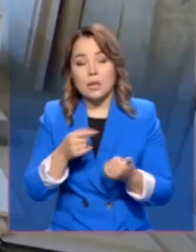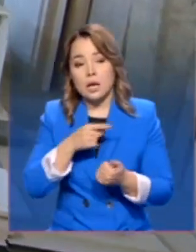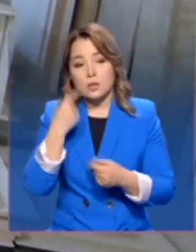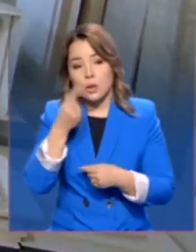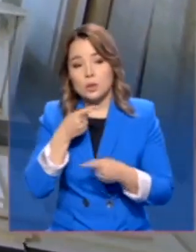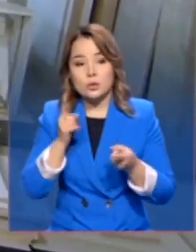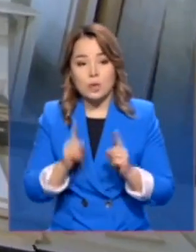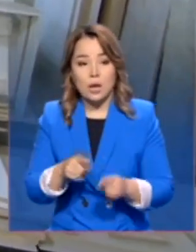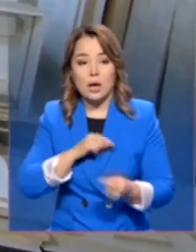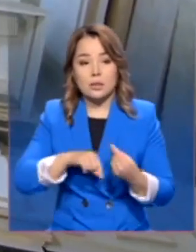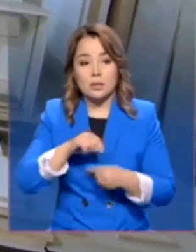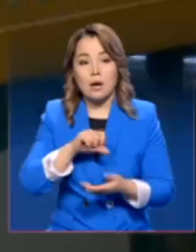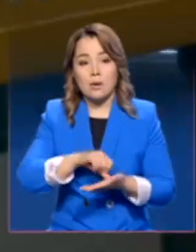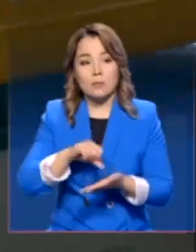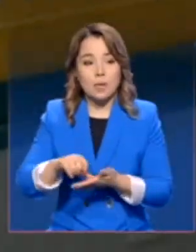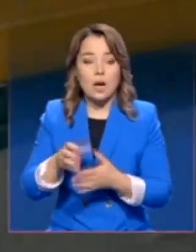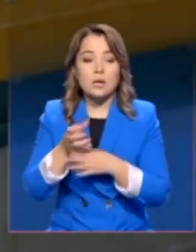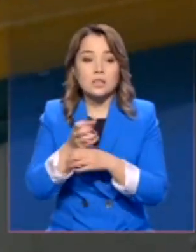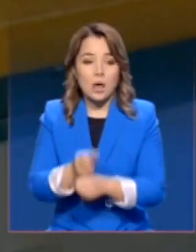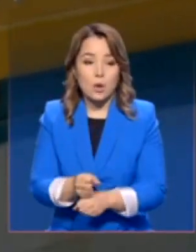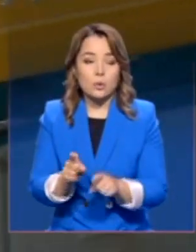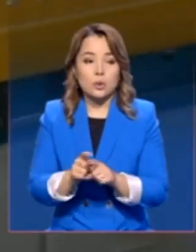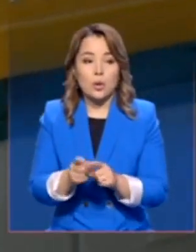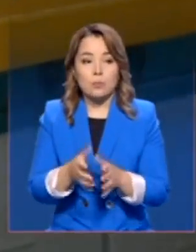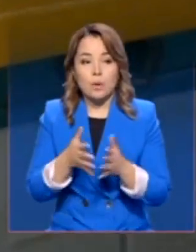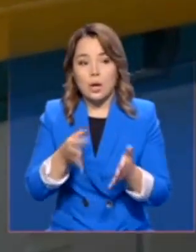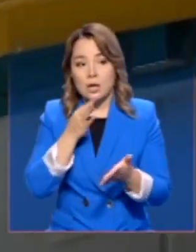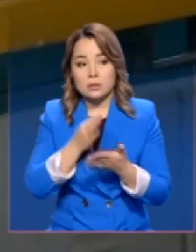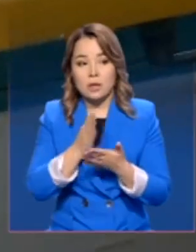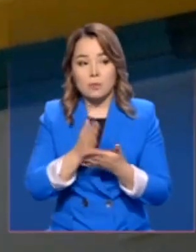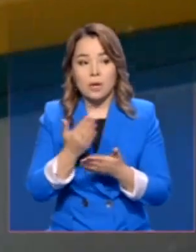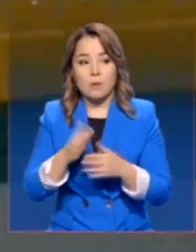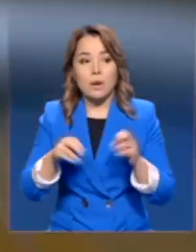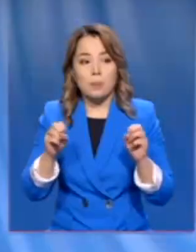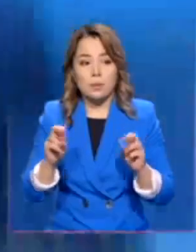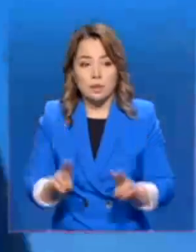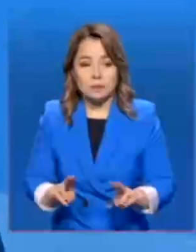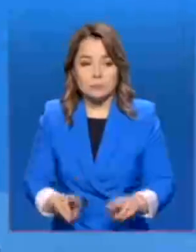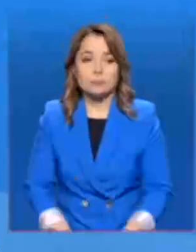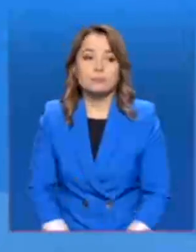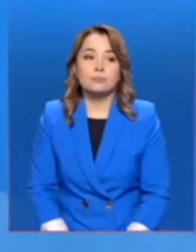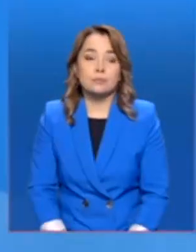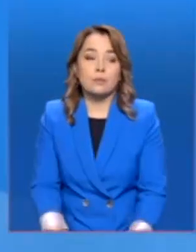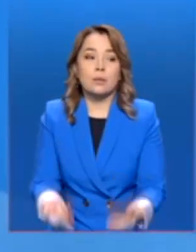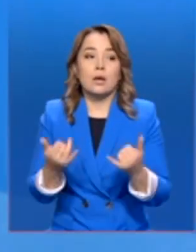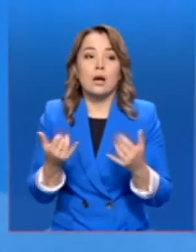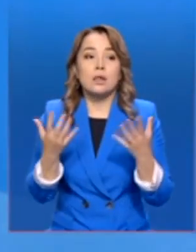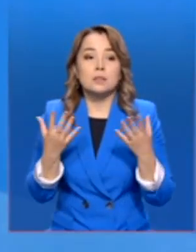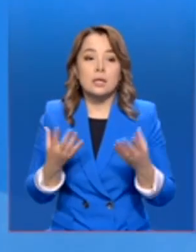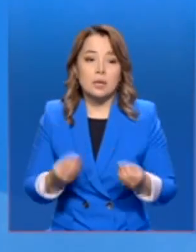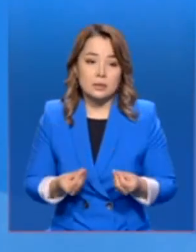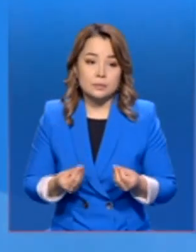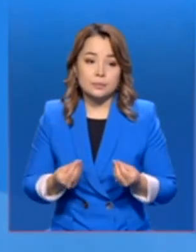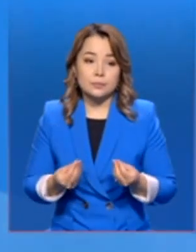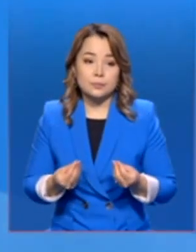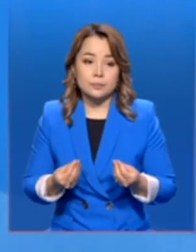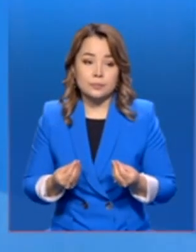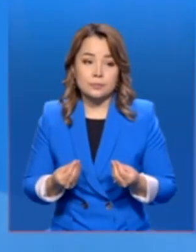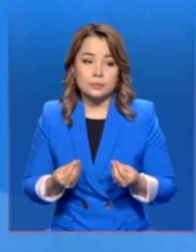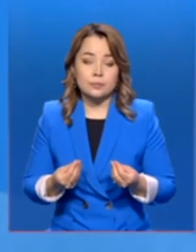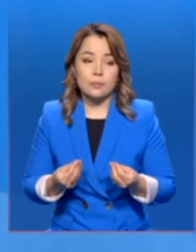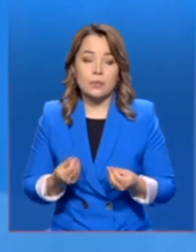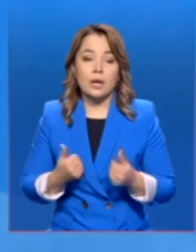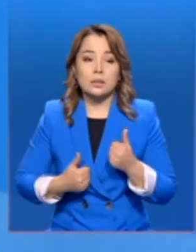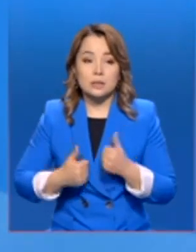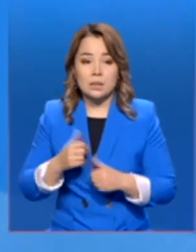ресми тіркелген кәсіпкерлердің азаюына әкеп соқтыруы мүмкін дейді мамандар. Қазіргі таңдағы тенденция